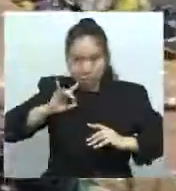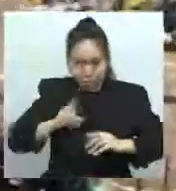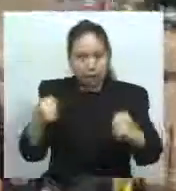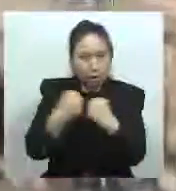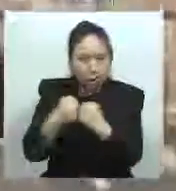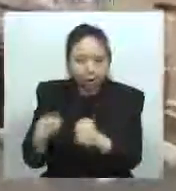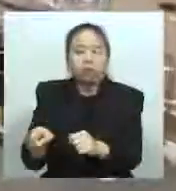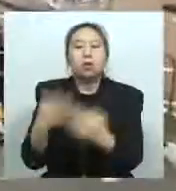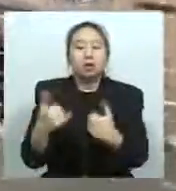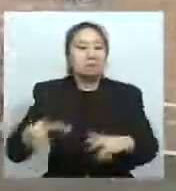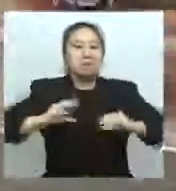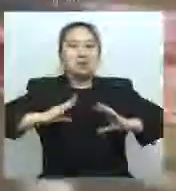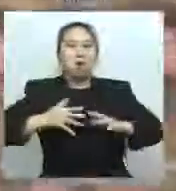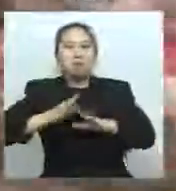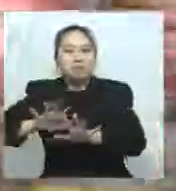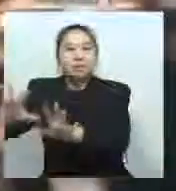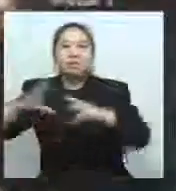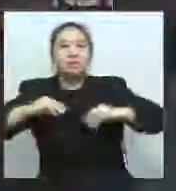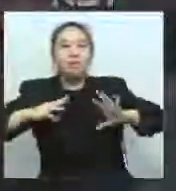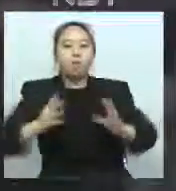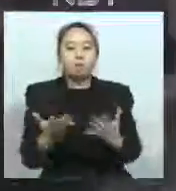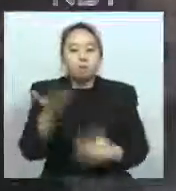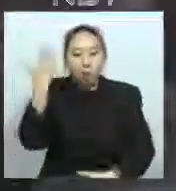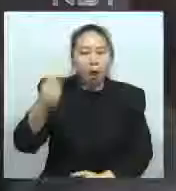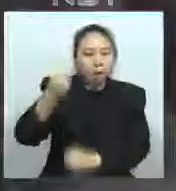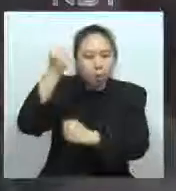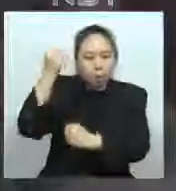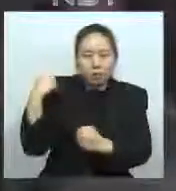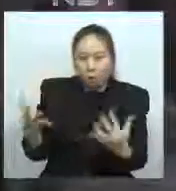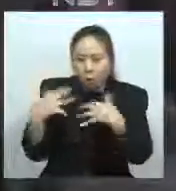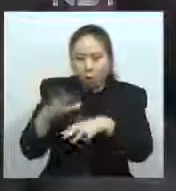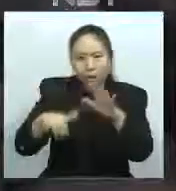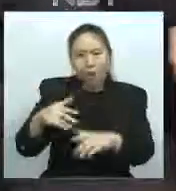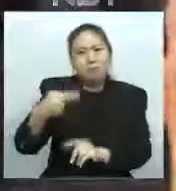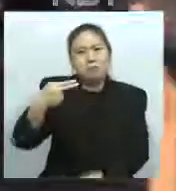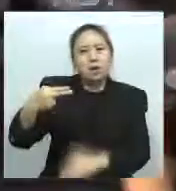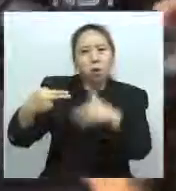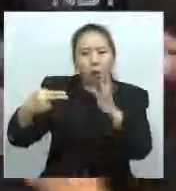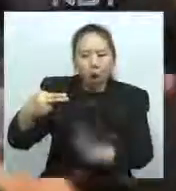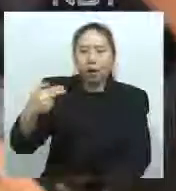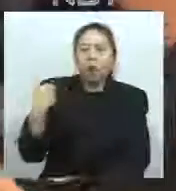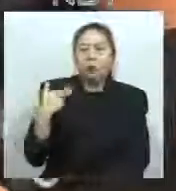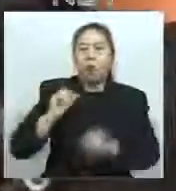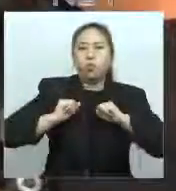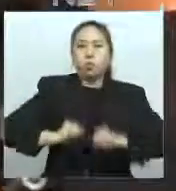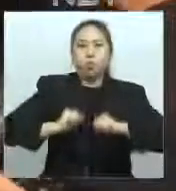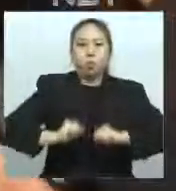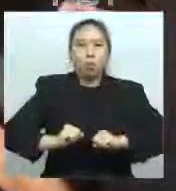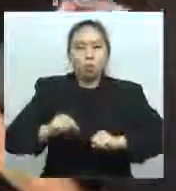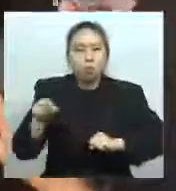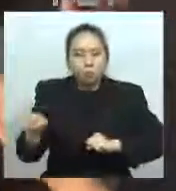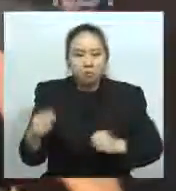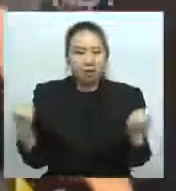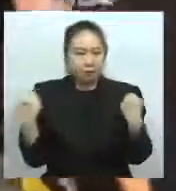ไม่ล่าถอยการชุมนุมประท้วงเมื่อวานนี้มีผู้เข้าร่วมหลายหมื่นคนค่ะส่วนใหญ่เป็นคนวัยหนุ่มสาวที่พ